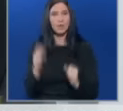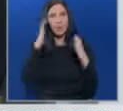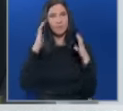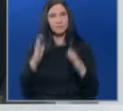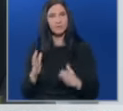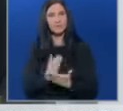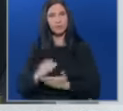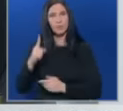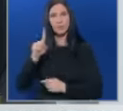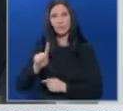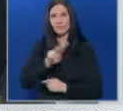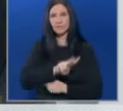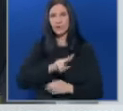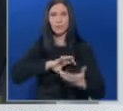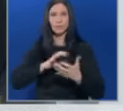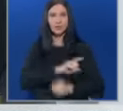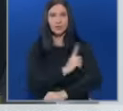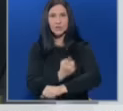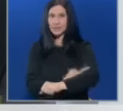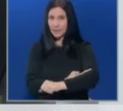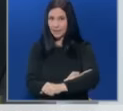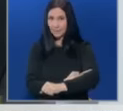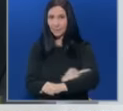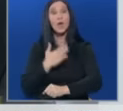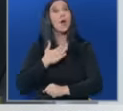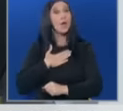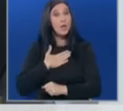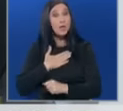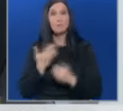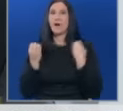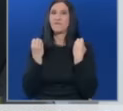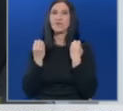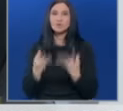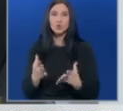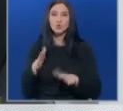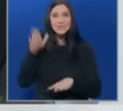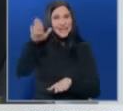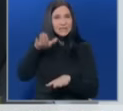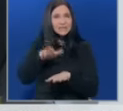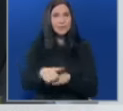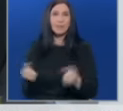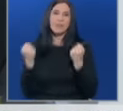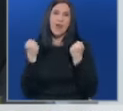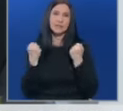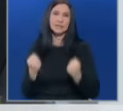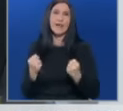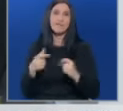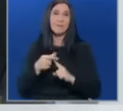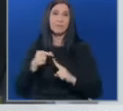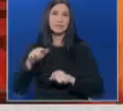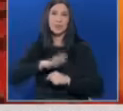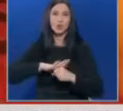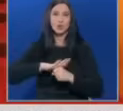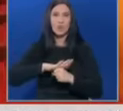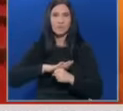правителство между първите две политически сили има възможност да стъпи на здрава и принципна